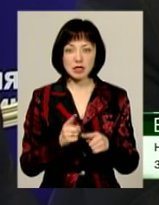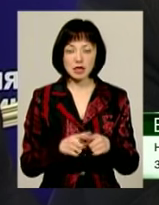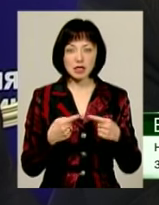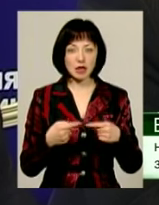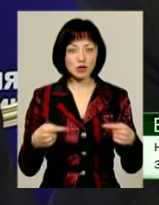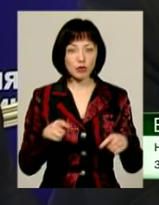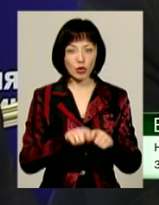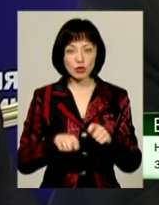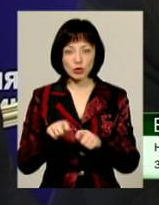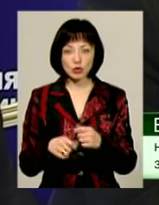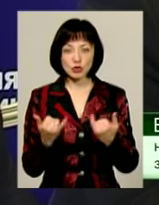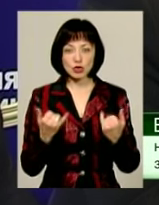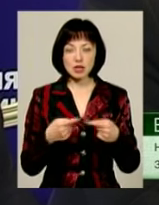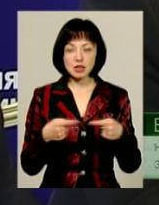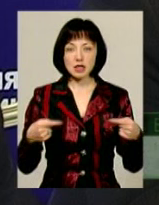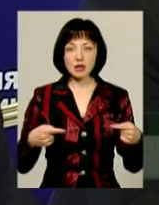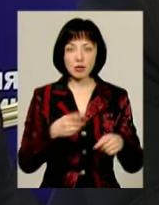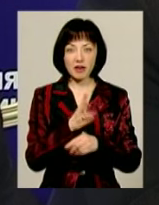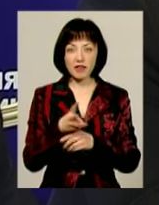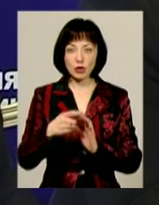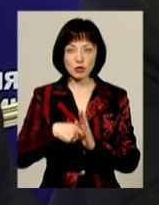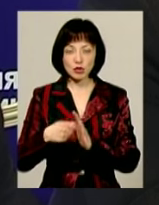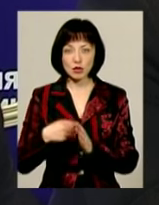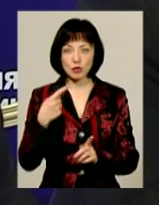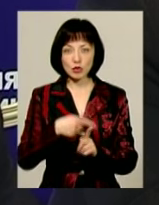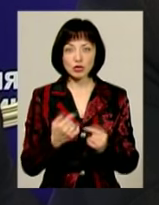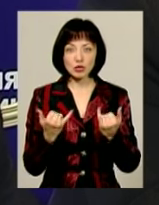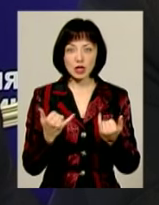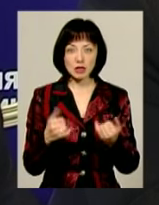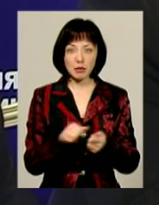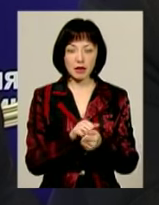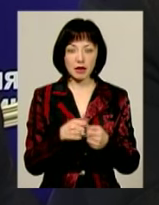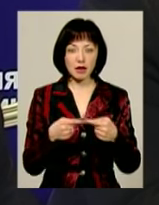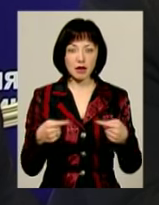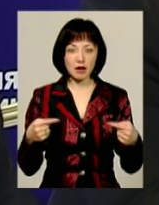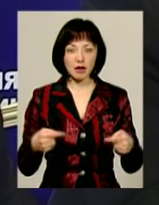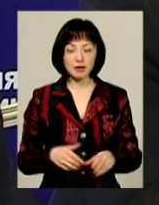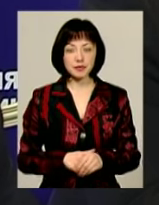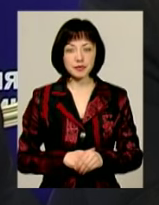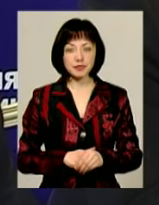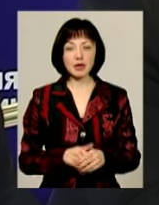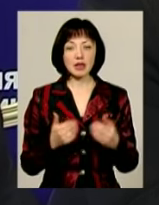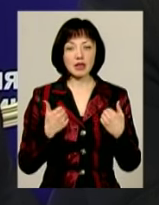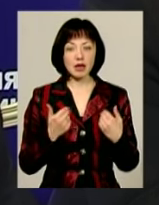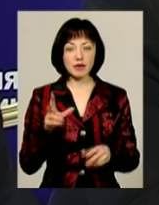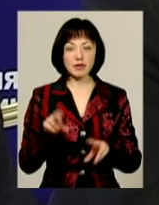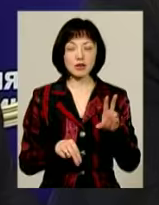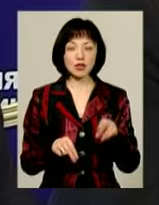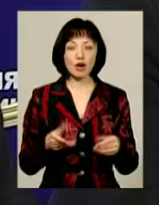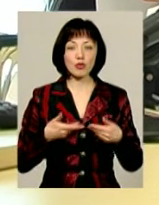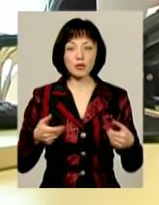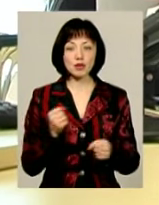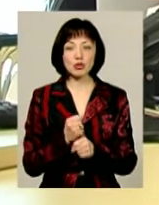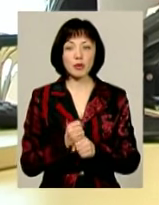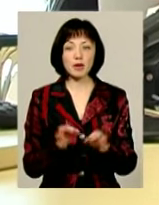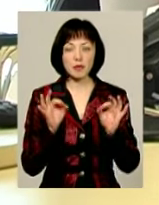засоби контролю, сучасні засоби відеоспостереження, плюс сучасні матеріали. Я рахую, що ми поступили